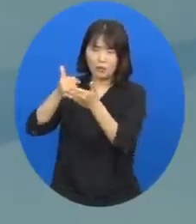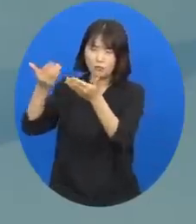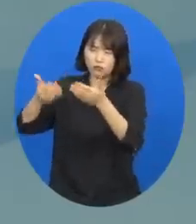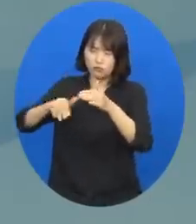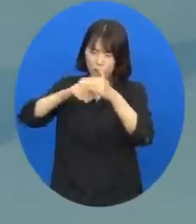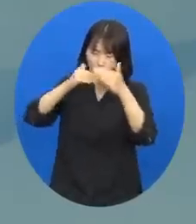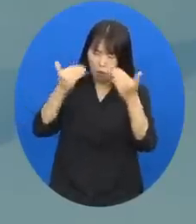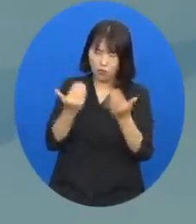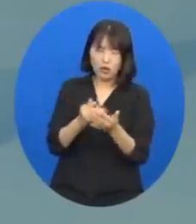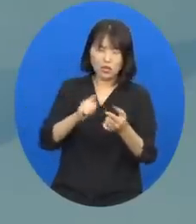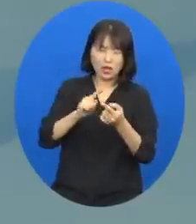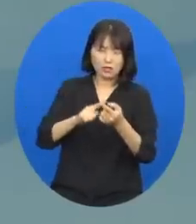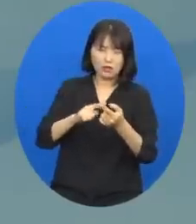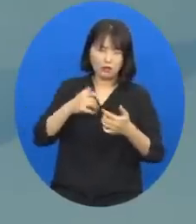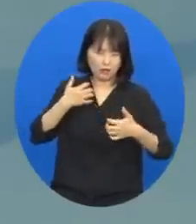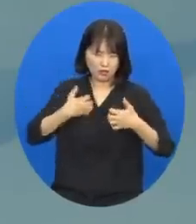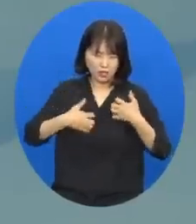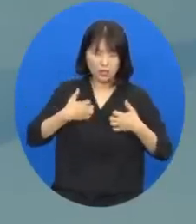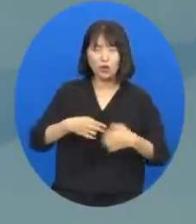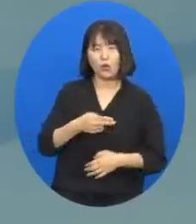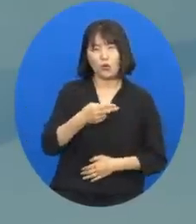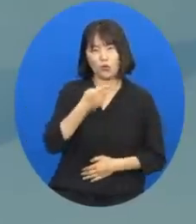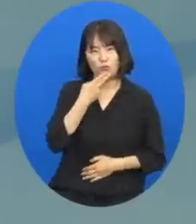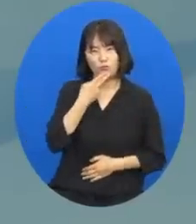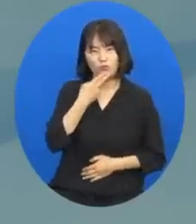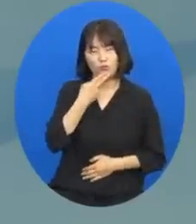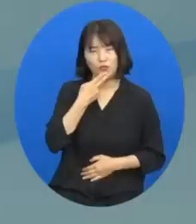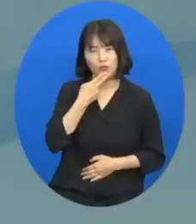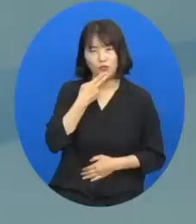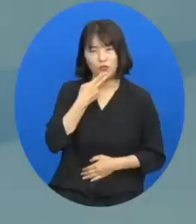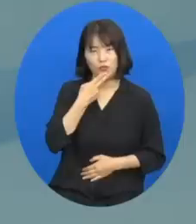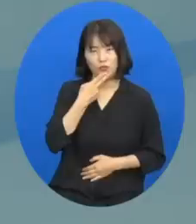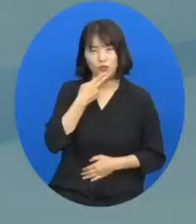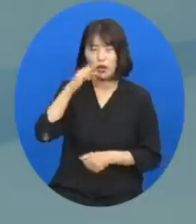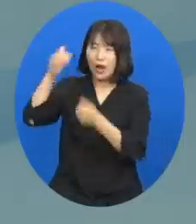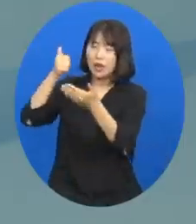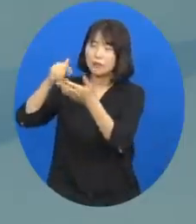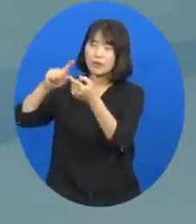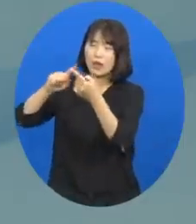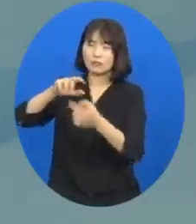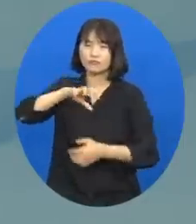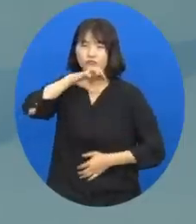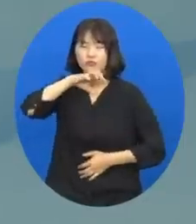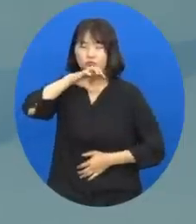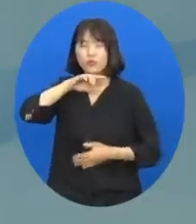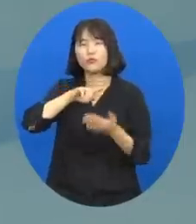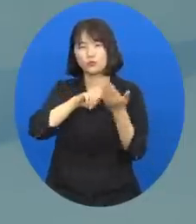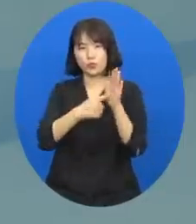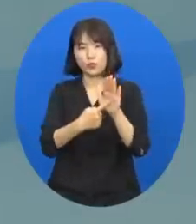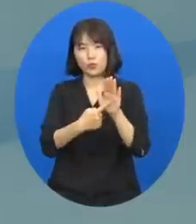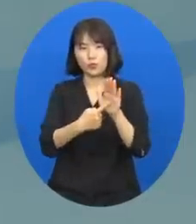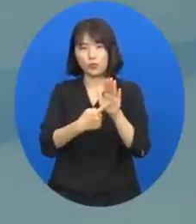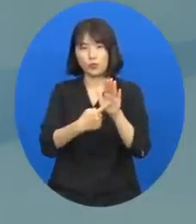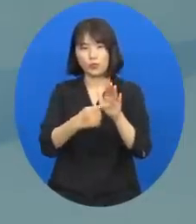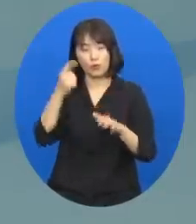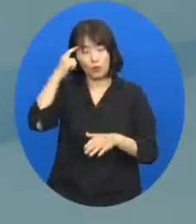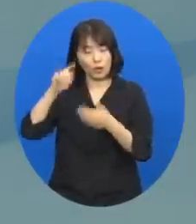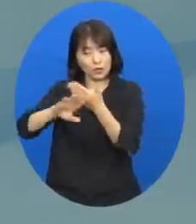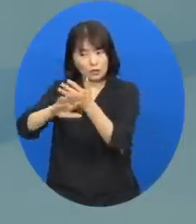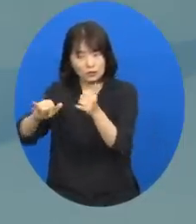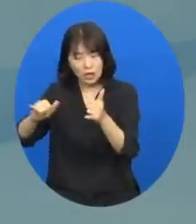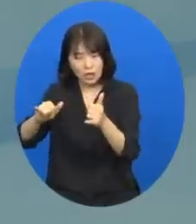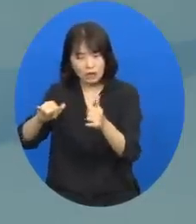할수 없다라는 반항에 표현이기도 합니다 왜 우리가 다른 이들을 악한 시선으로 보조 하나님의